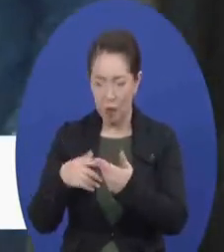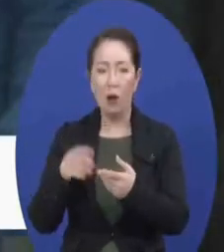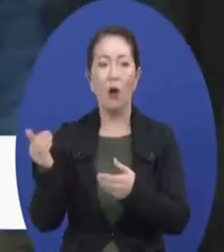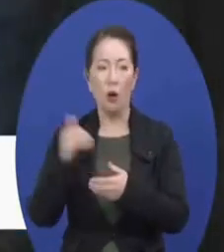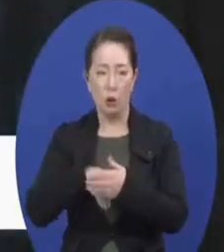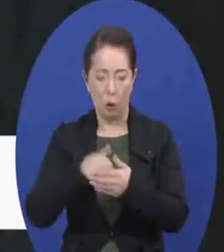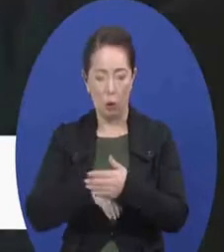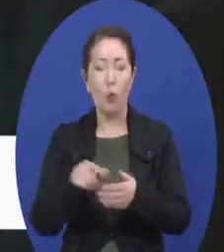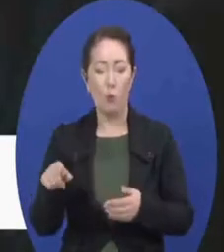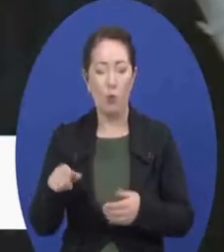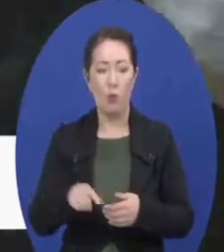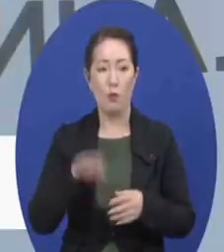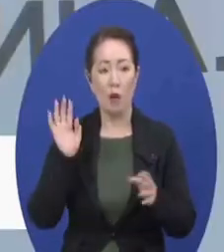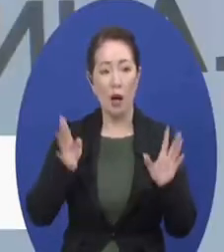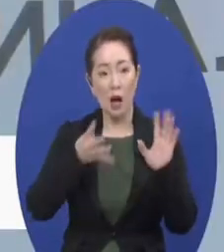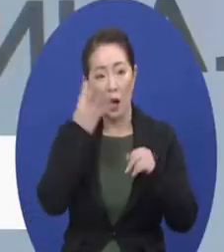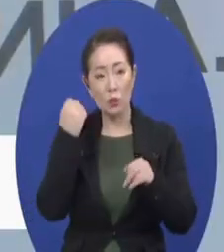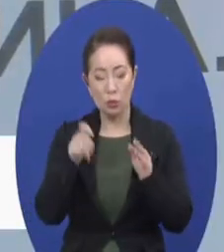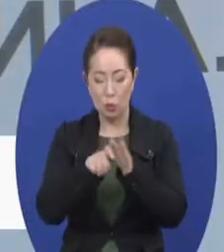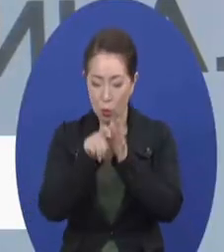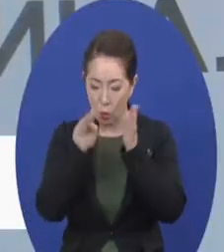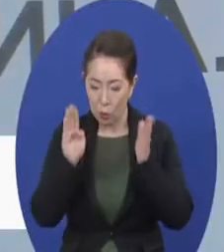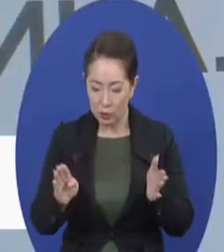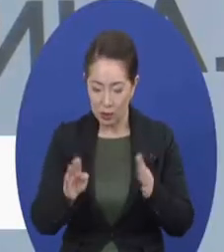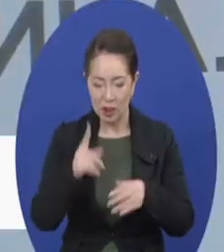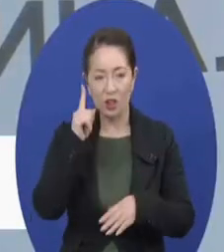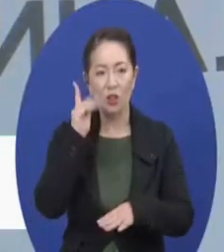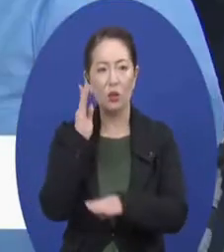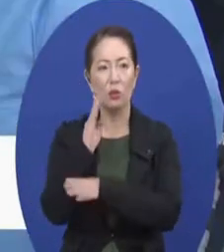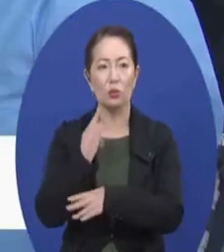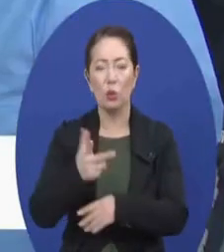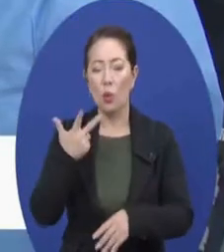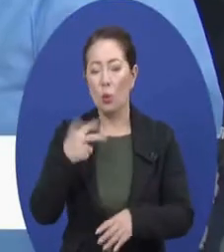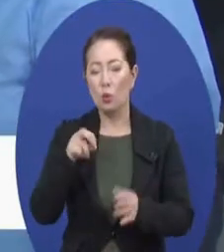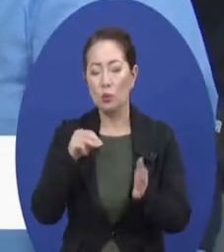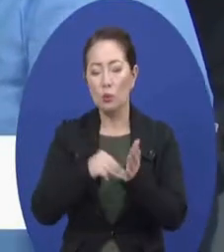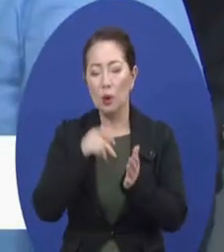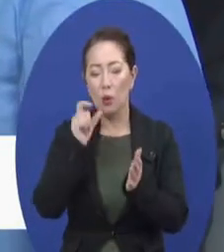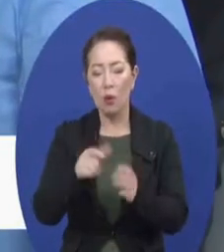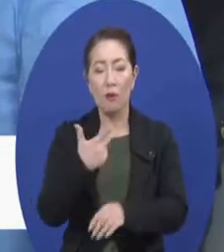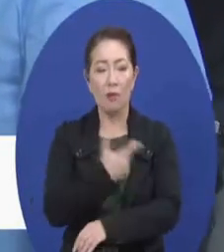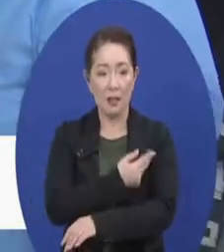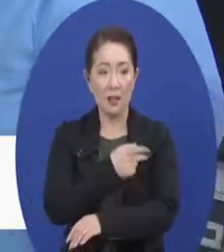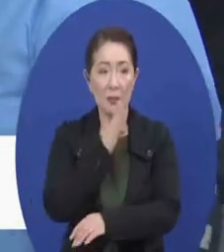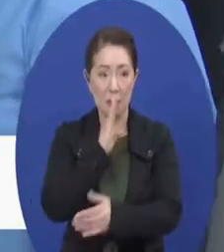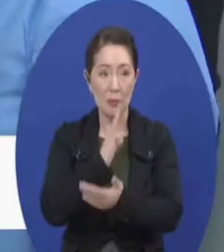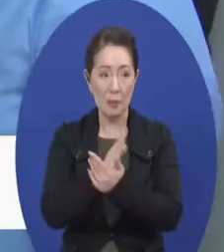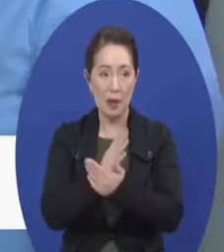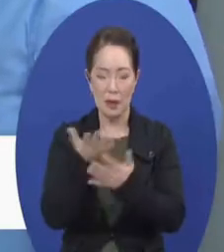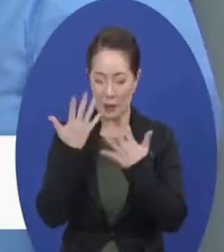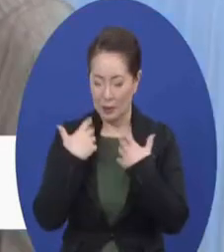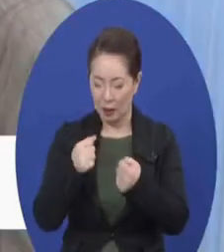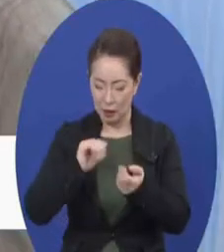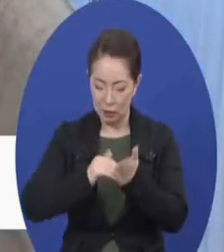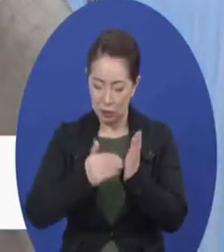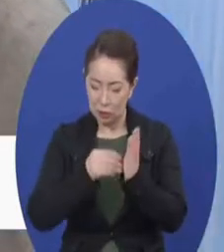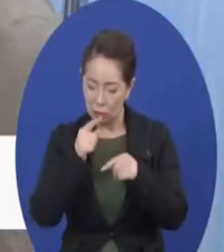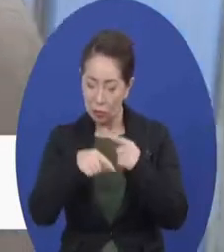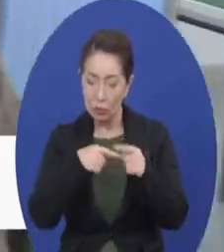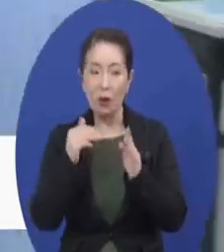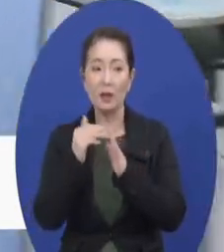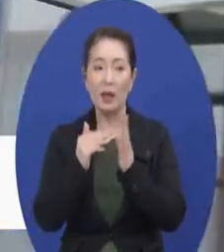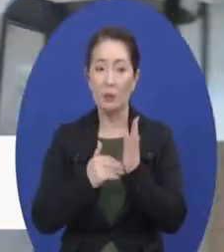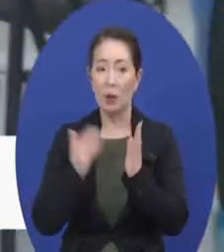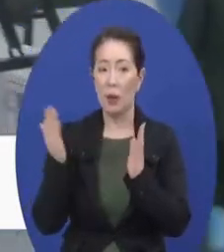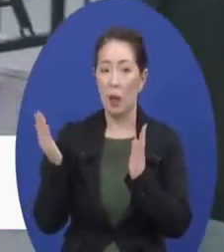Тодорхой хязгаарлалт тогтоосон эх 14 хоногийн хугацаанд өдөртөө хамгийн багадаа 30 мянган хүнийг вакцинд хамруулахаар тооцоолж байна. Дархлаажуулалтын төлөвлөгөөний талаар энэ